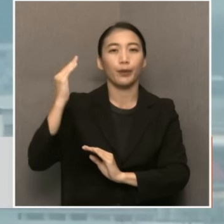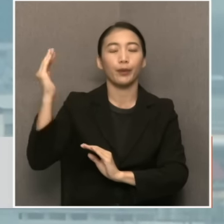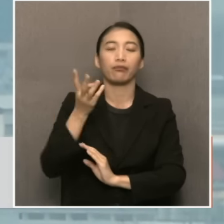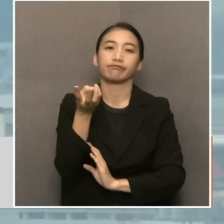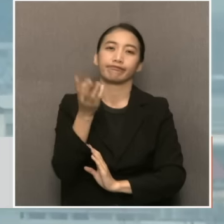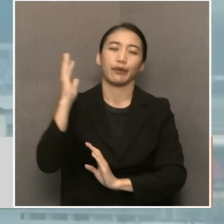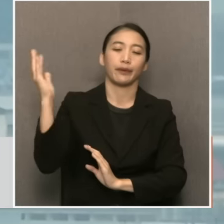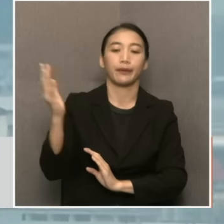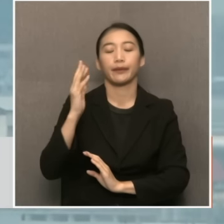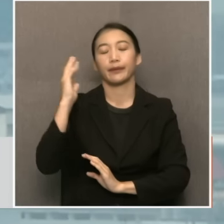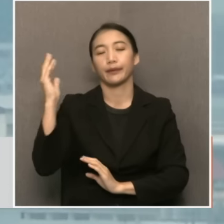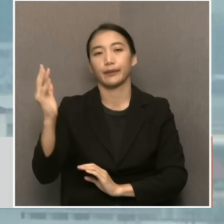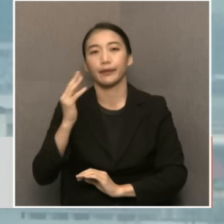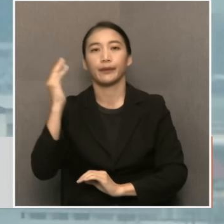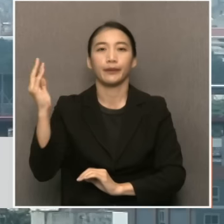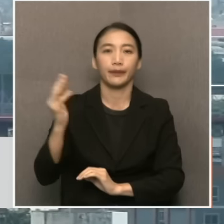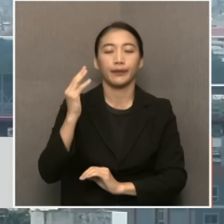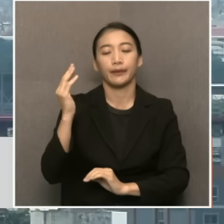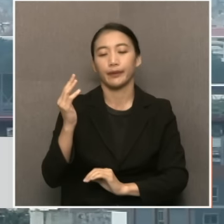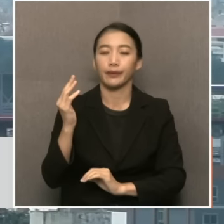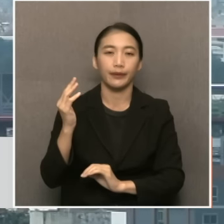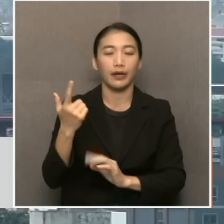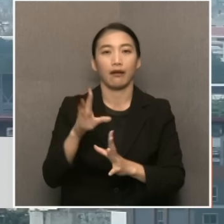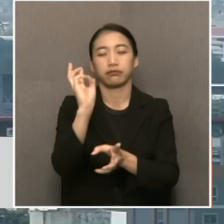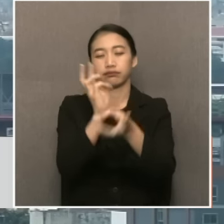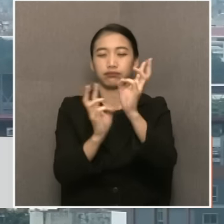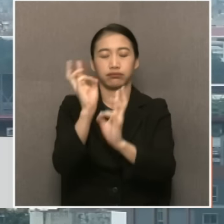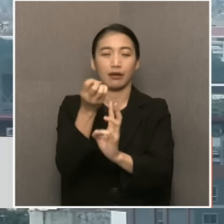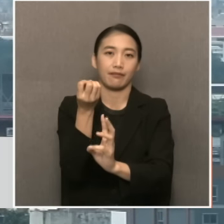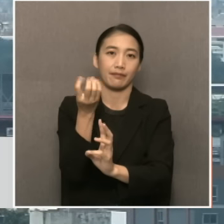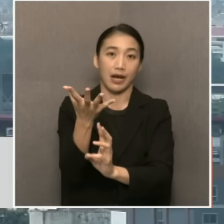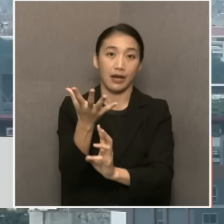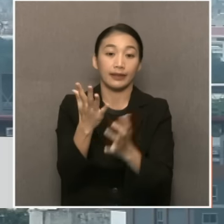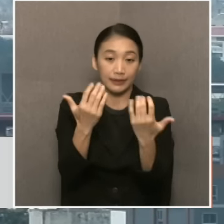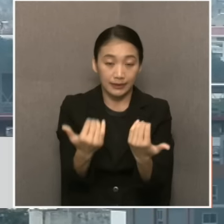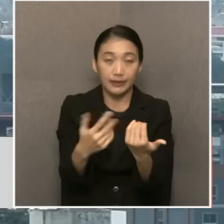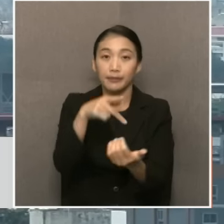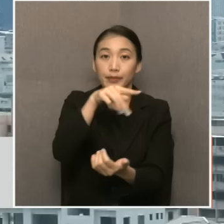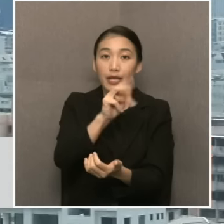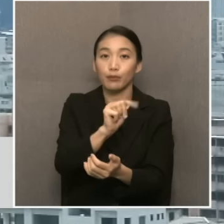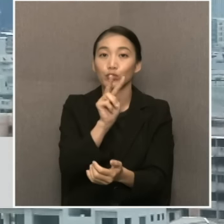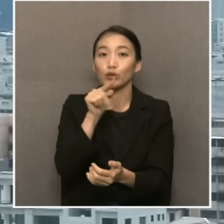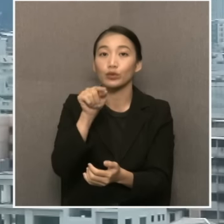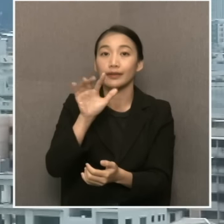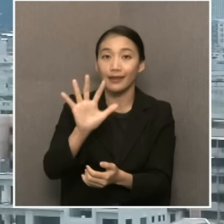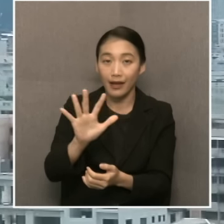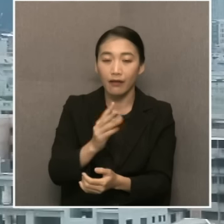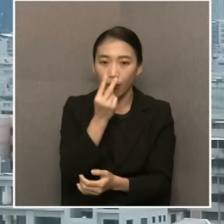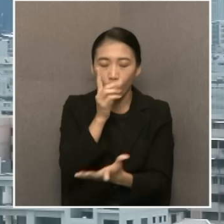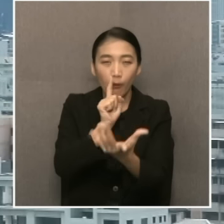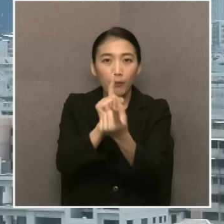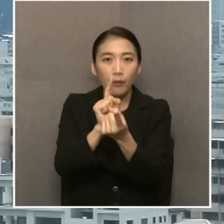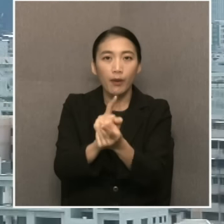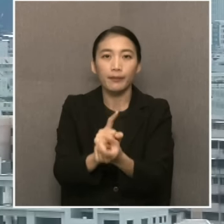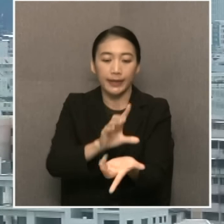งและการระบายของอากาศอยู่ในเกณฑ์ที่ไม่ดีโดยค่าฝุ่น PM 2.5 ทั่วประเทศข้อมูลจากแอปพลิ